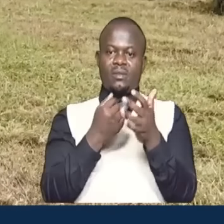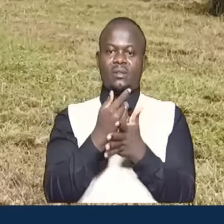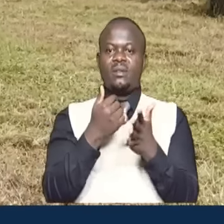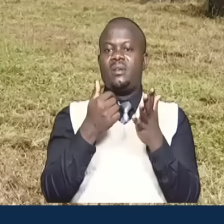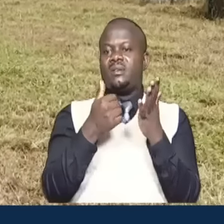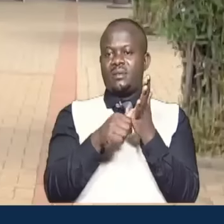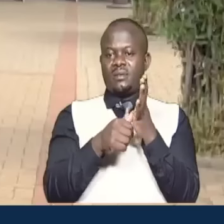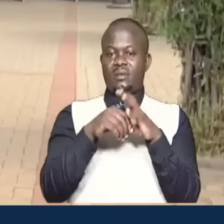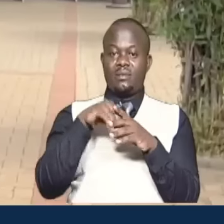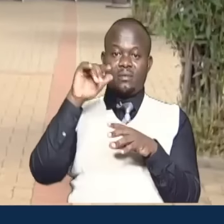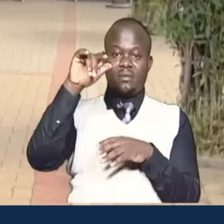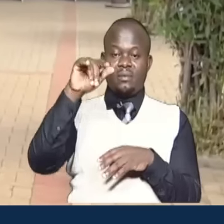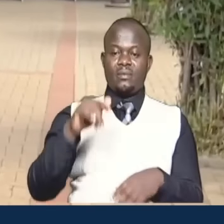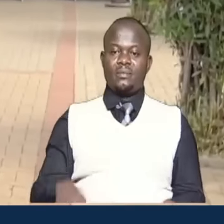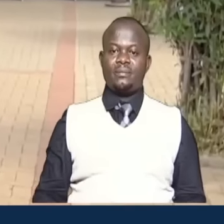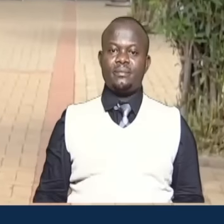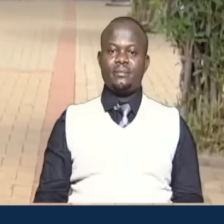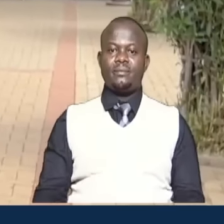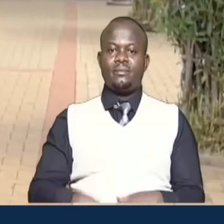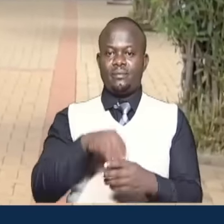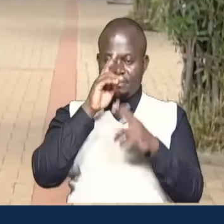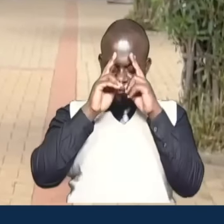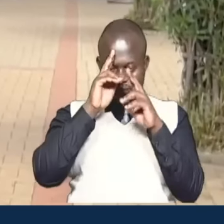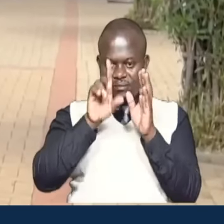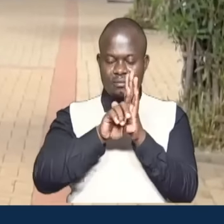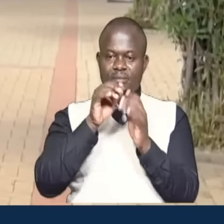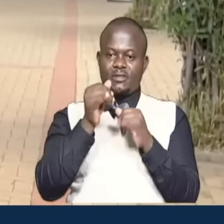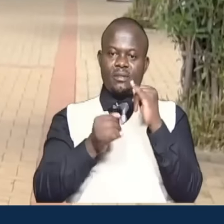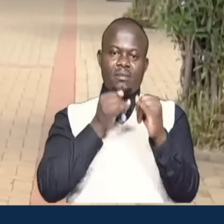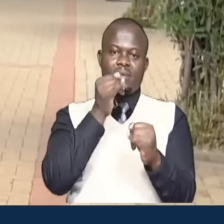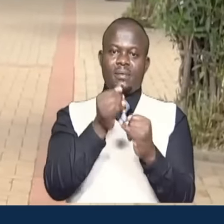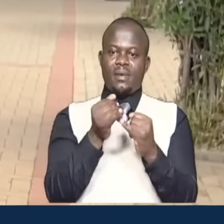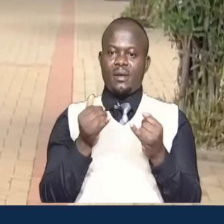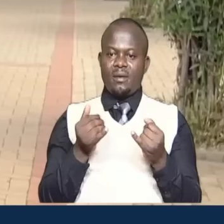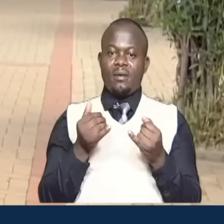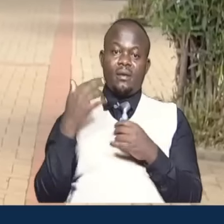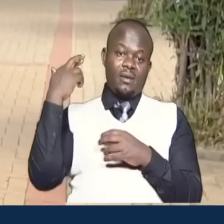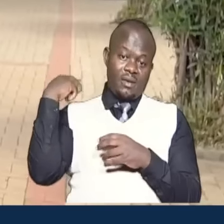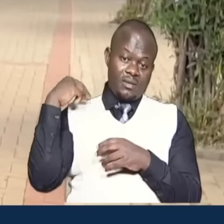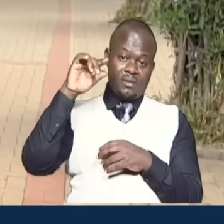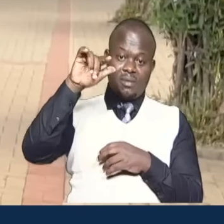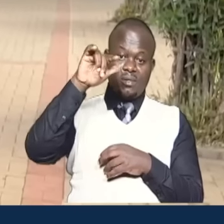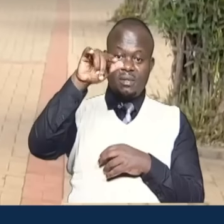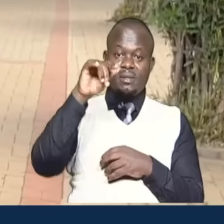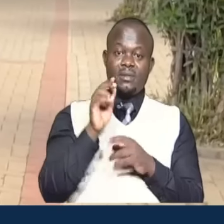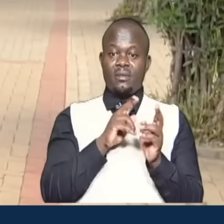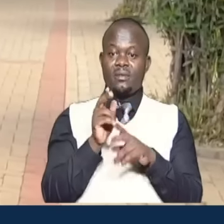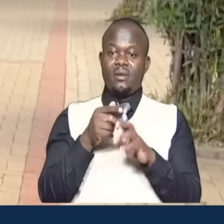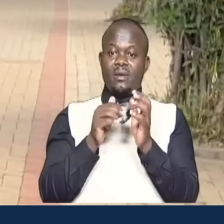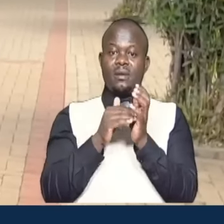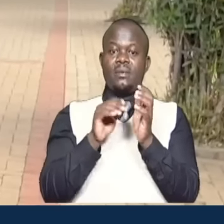ku kibuga cy'indege. Kubahiriza amategeko mpuzamahanga ashinzwe iby'indege za gisivire